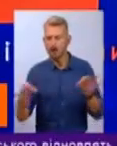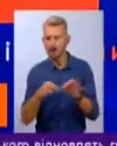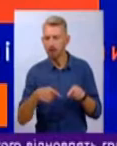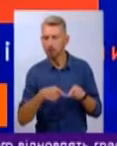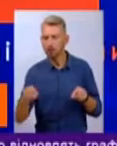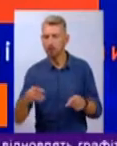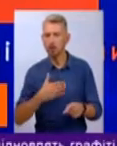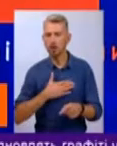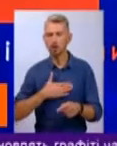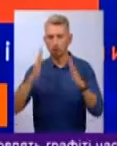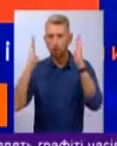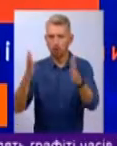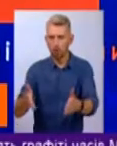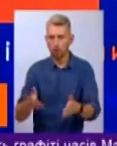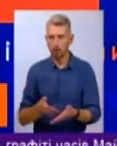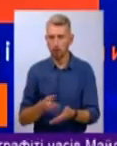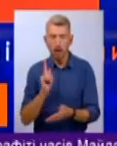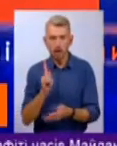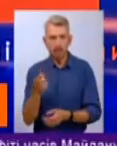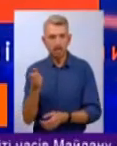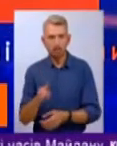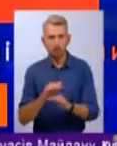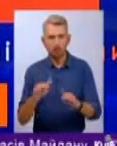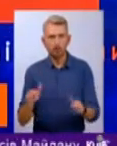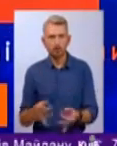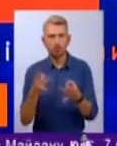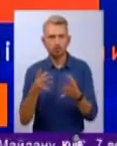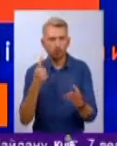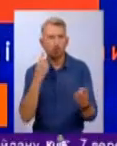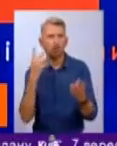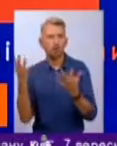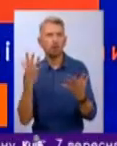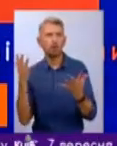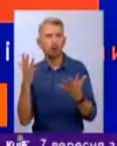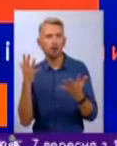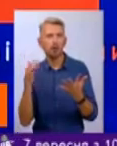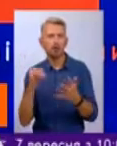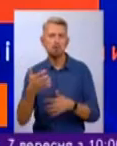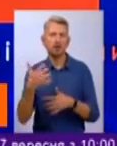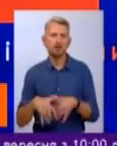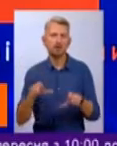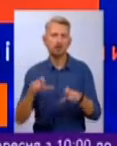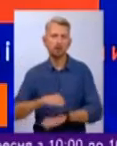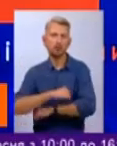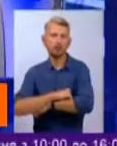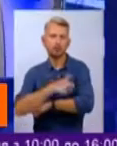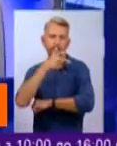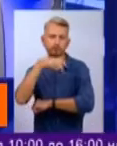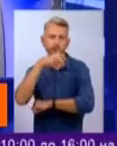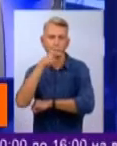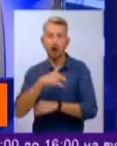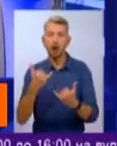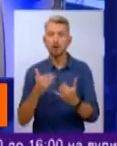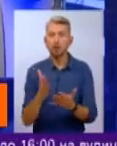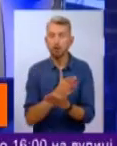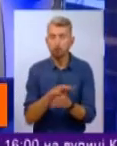наприклад, нашого коридору. Але при цьому діти просто уявляють і пасивно сидять за партами. Тепер же